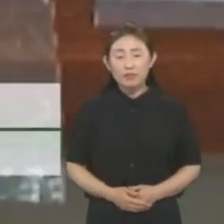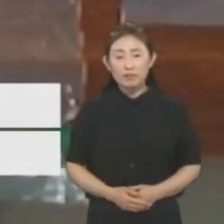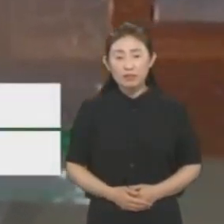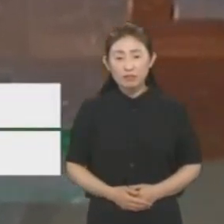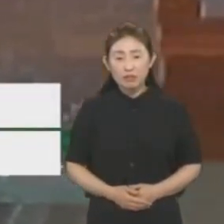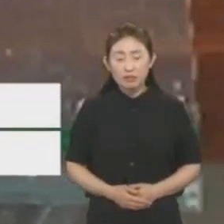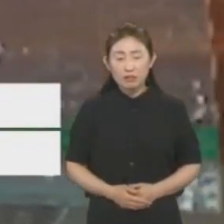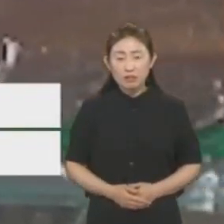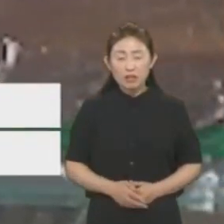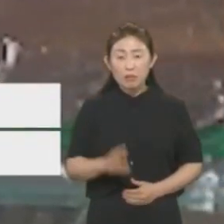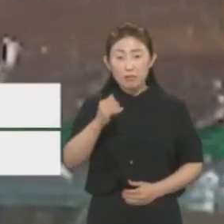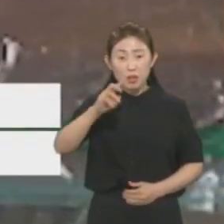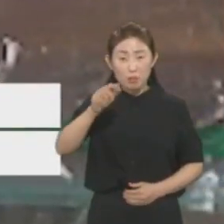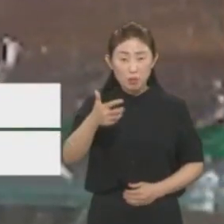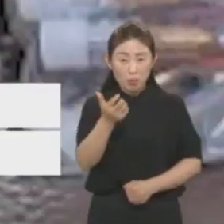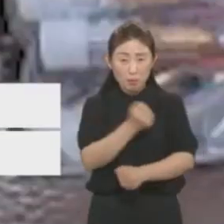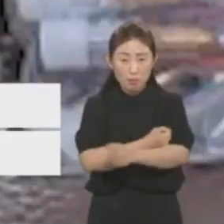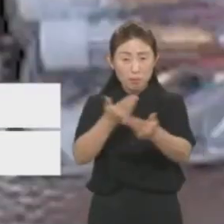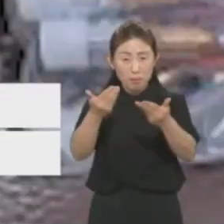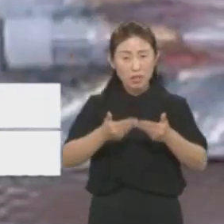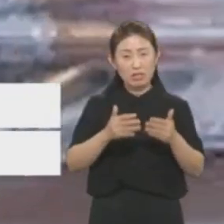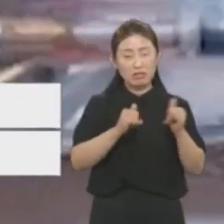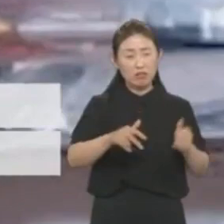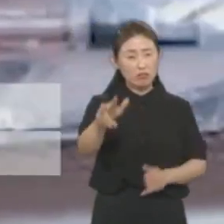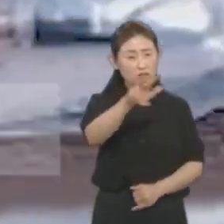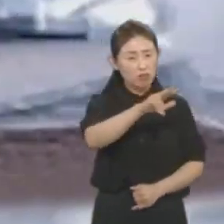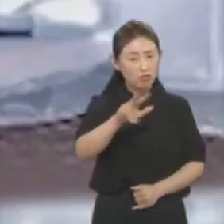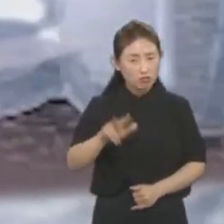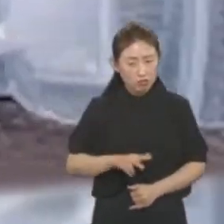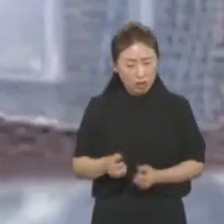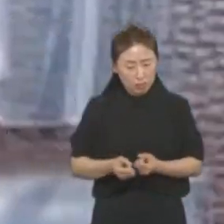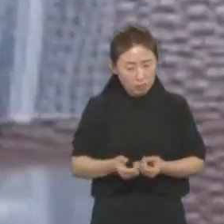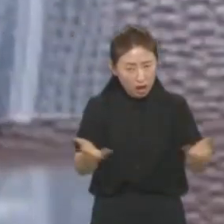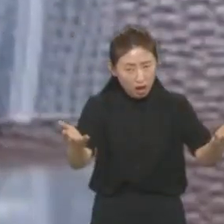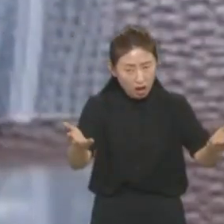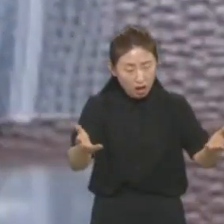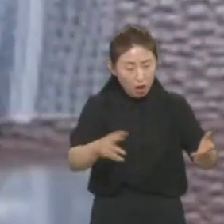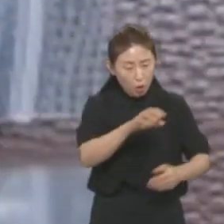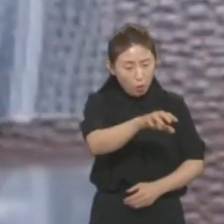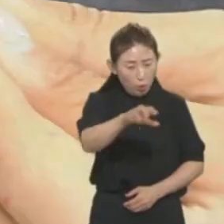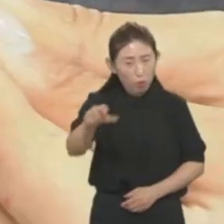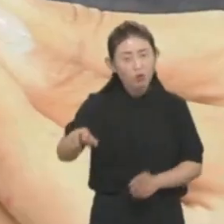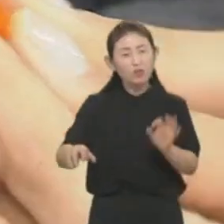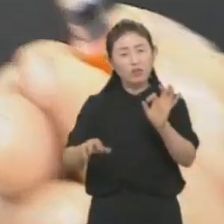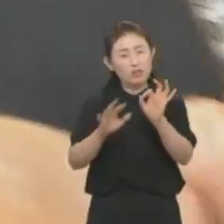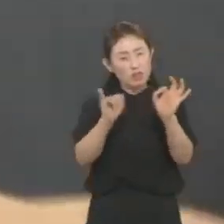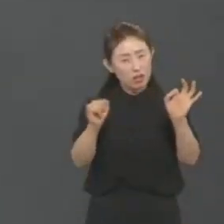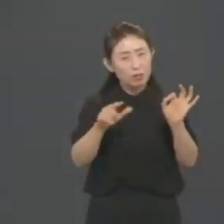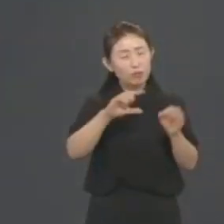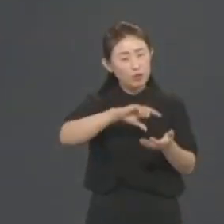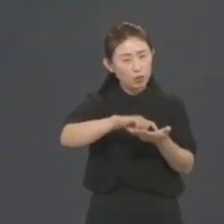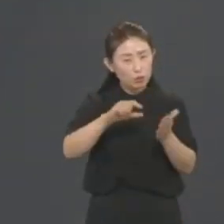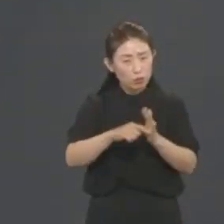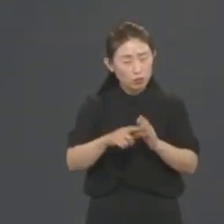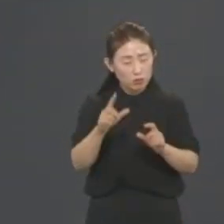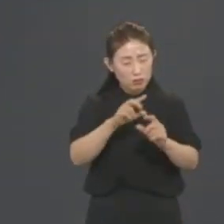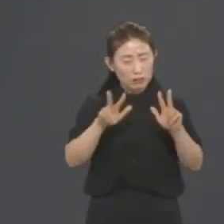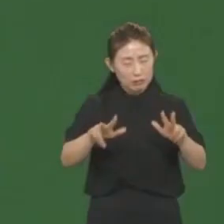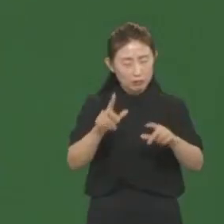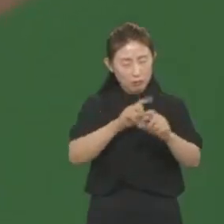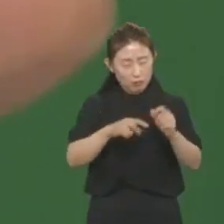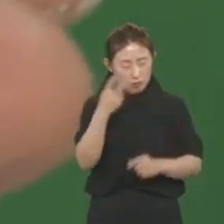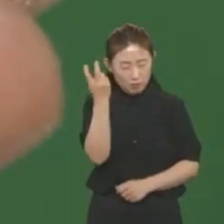경찰은 이들로부터 필로폰을 공급받은 사람이 전국의 최소 10여 명은 더 있을 걸로 보고 추가 주사를 진행하고 있습니다